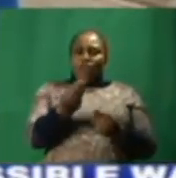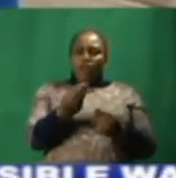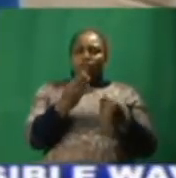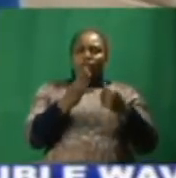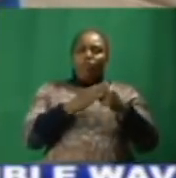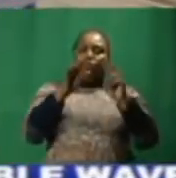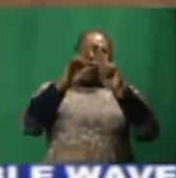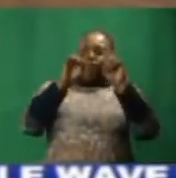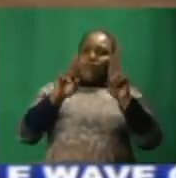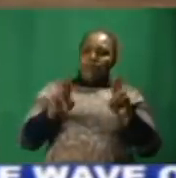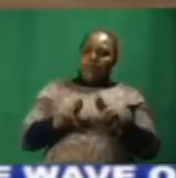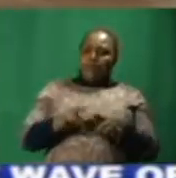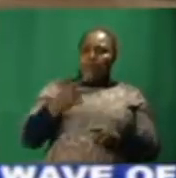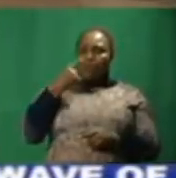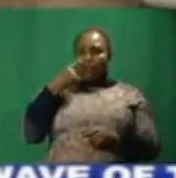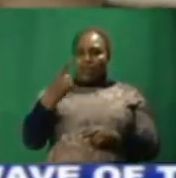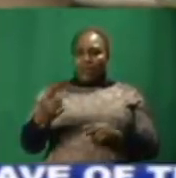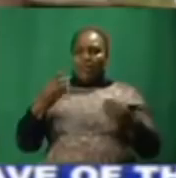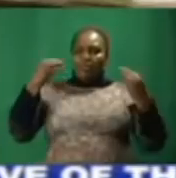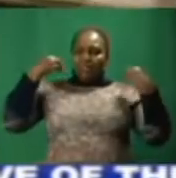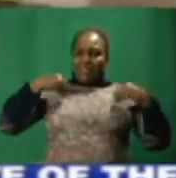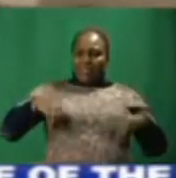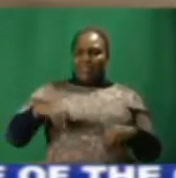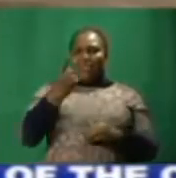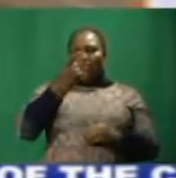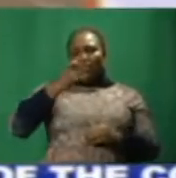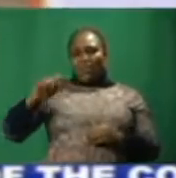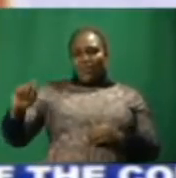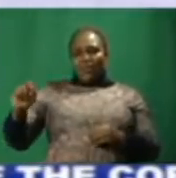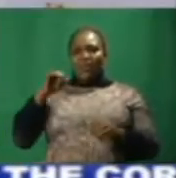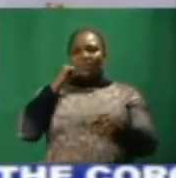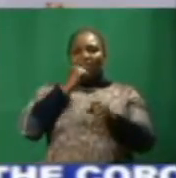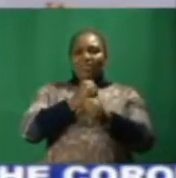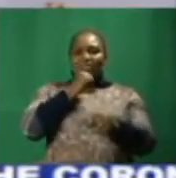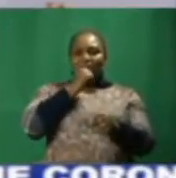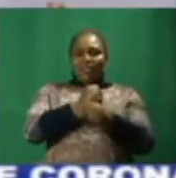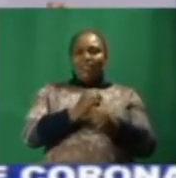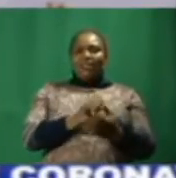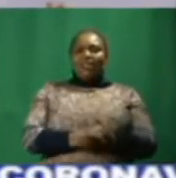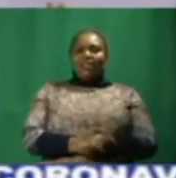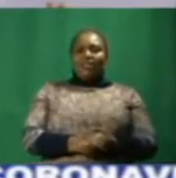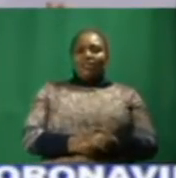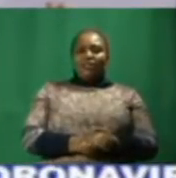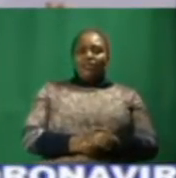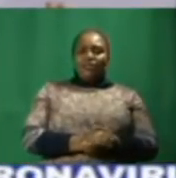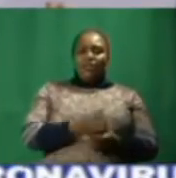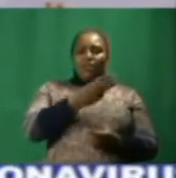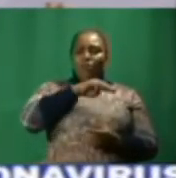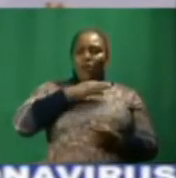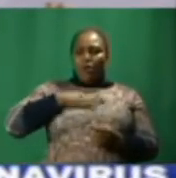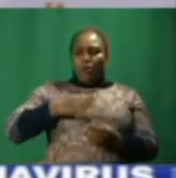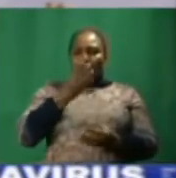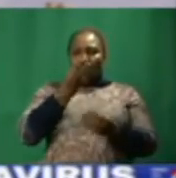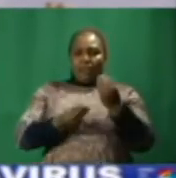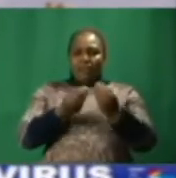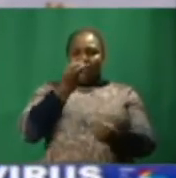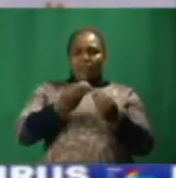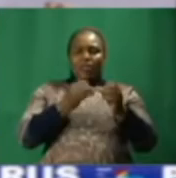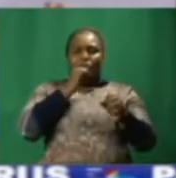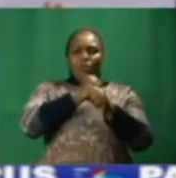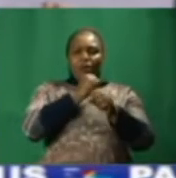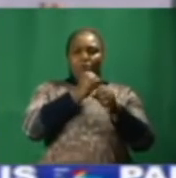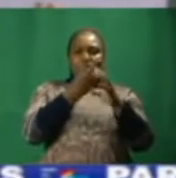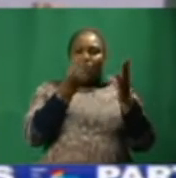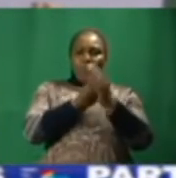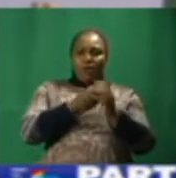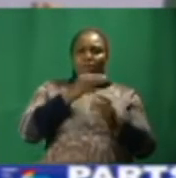wase-Africa bakubonakalise ngekwembatha i-uniform yesikolwa emsebentini. Sifuna ama students ethu lesebenta nawo ati gogo